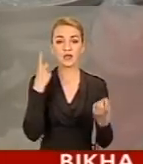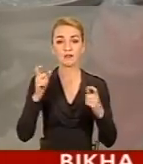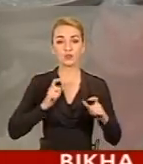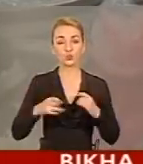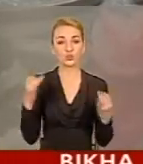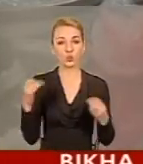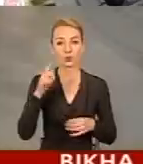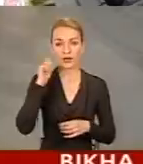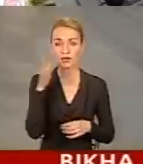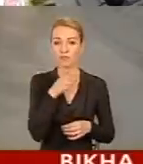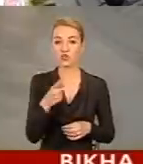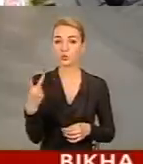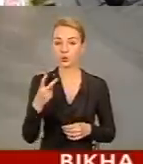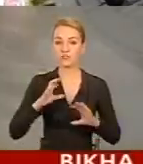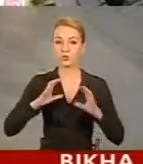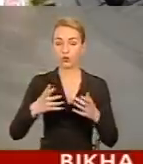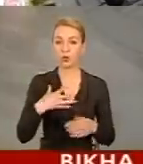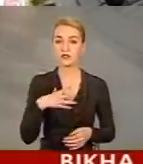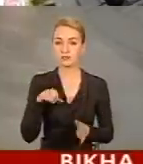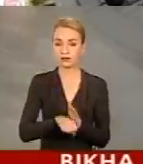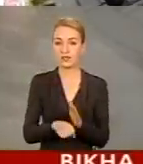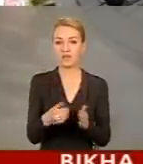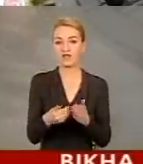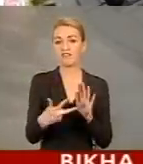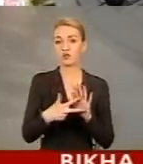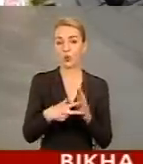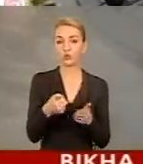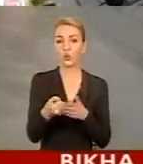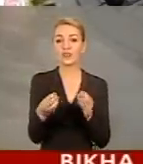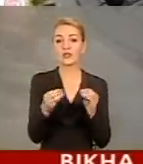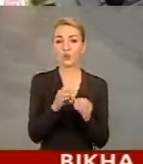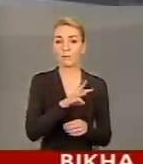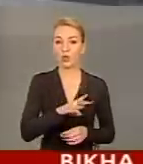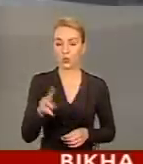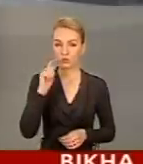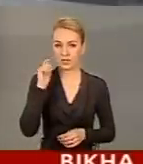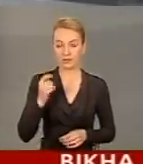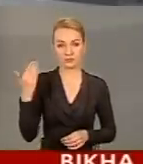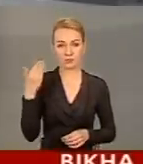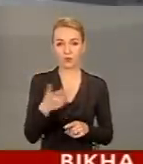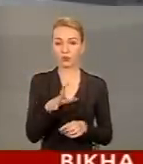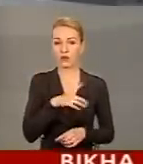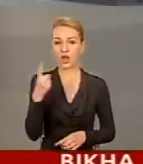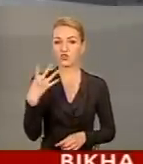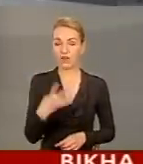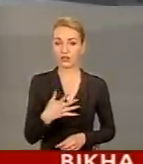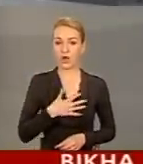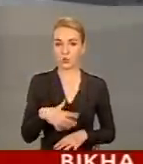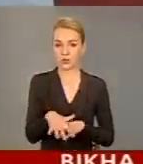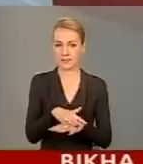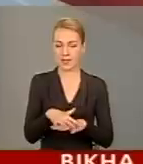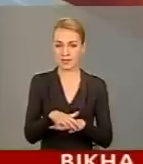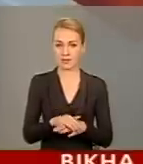Інституту історії України, під час Другої світової загинуло від 8 до 10 мільйонів українців. На той час це була чверть нашого